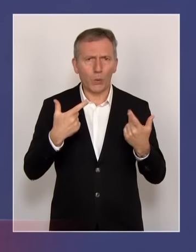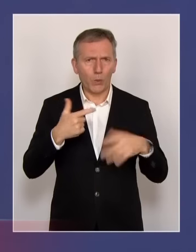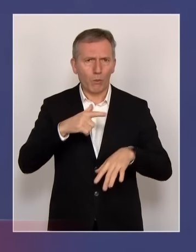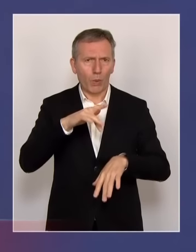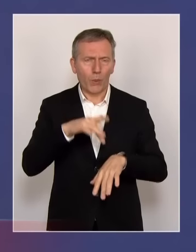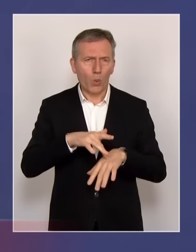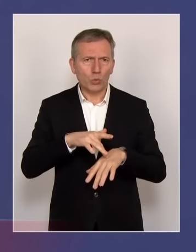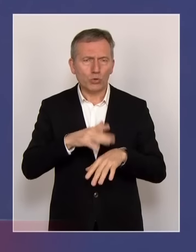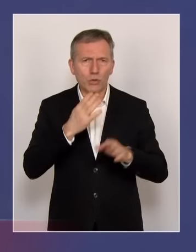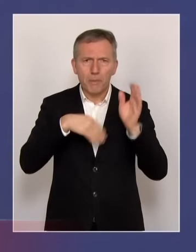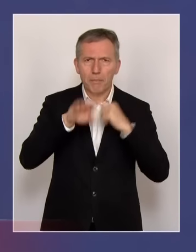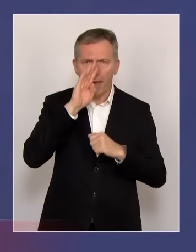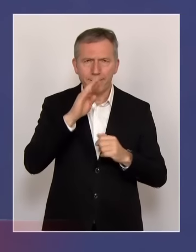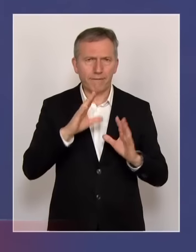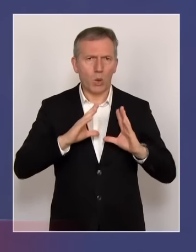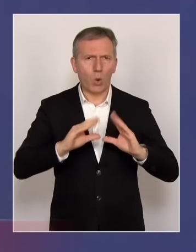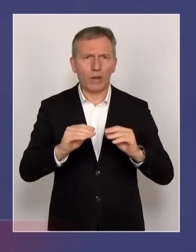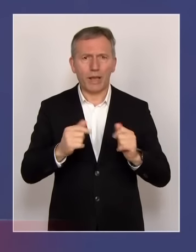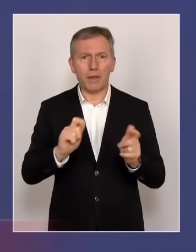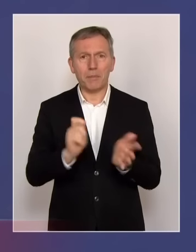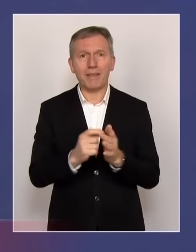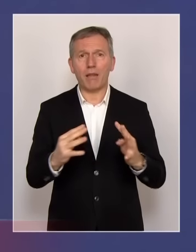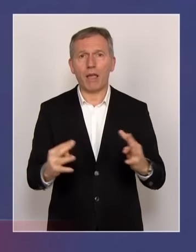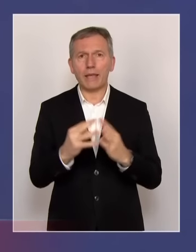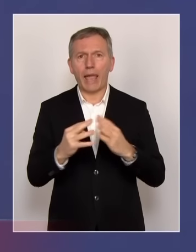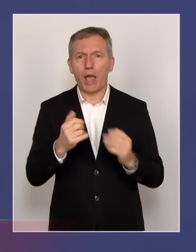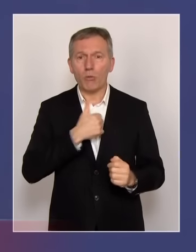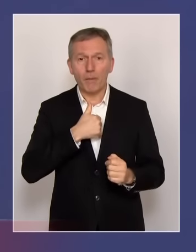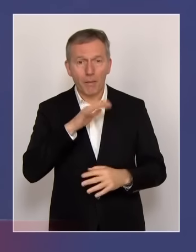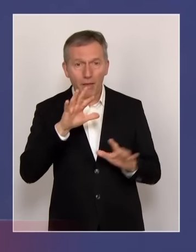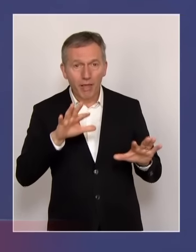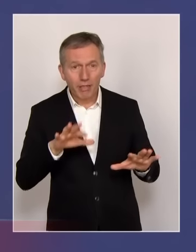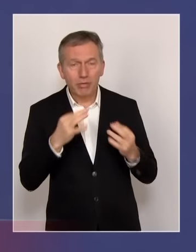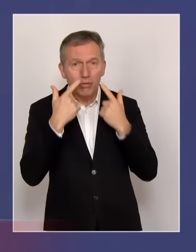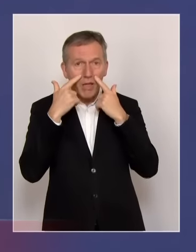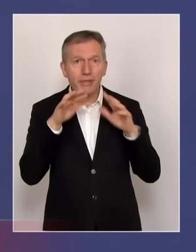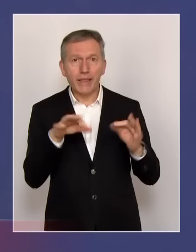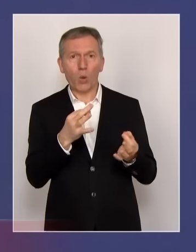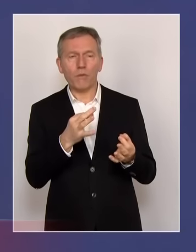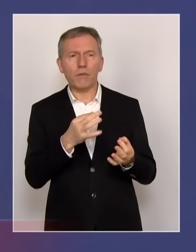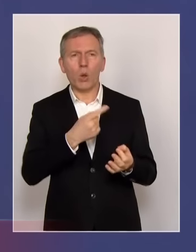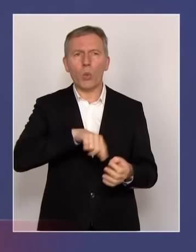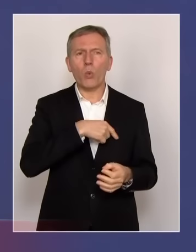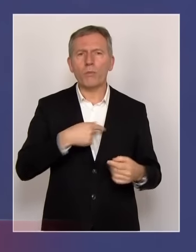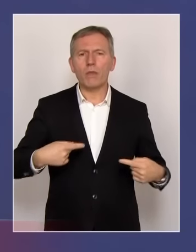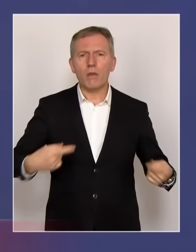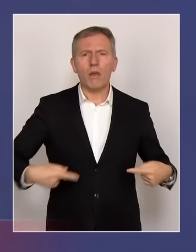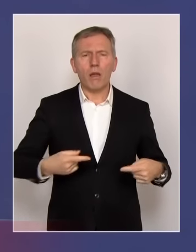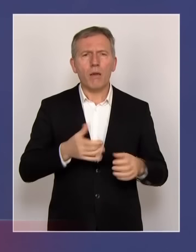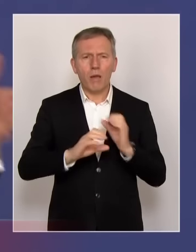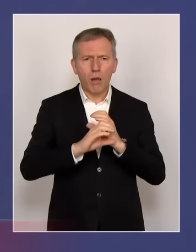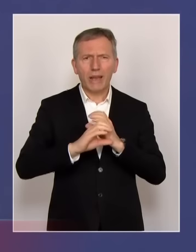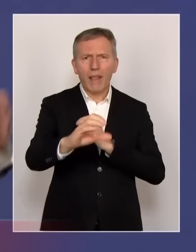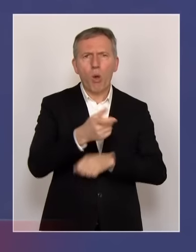pendant cette guerre où parfois nous découvrions nous-mêmes entre Européens que nos canons n'étaient pas du même calibre,